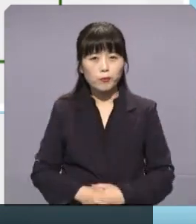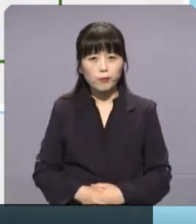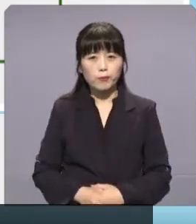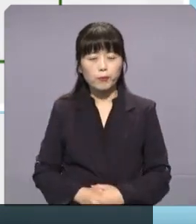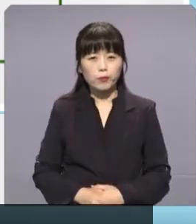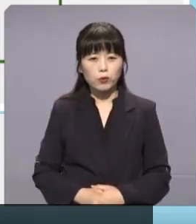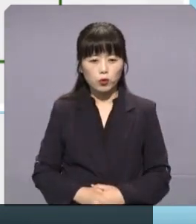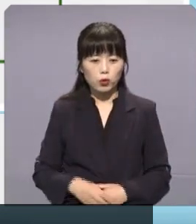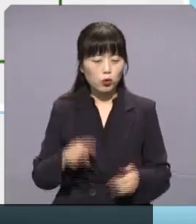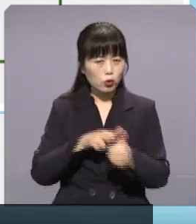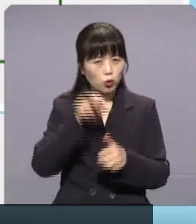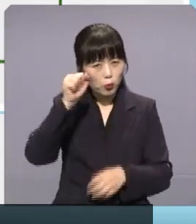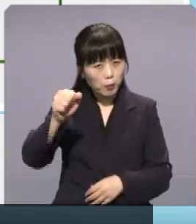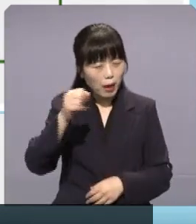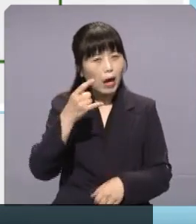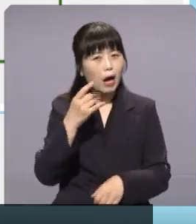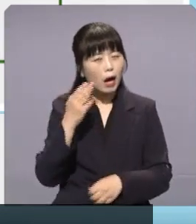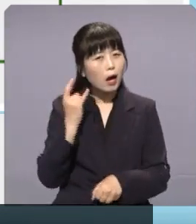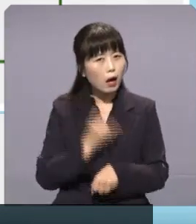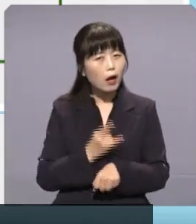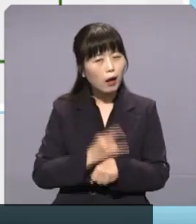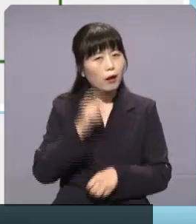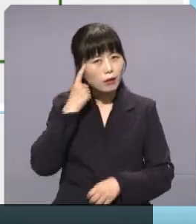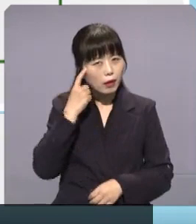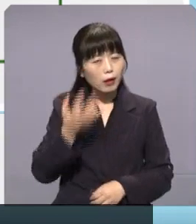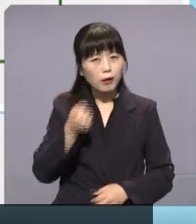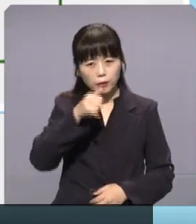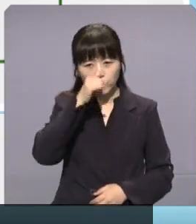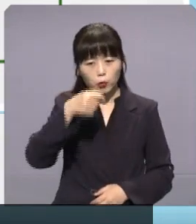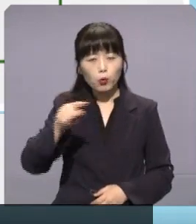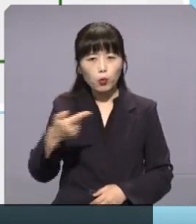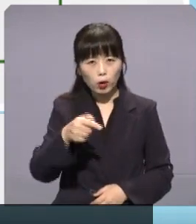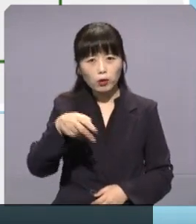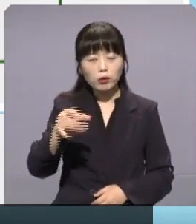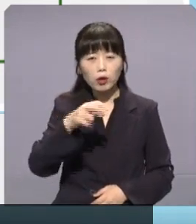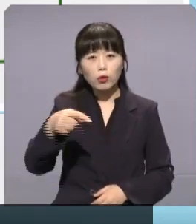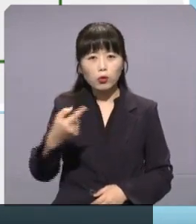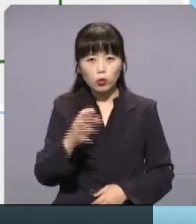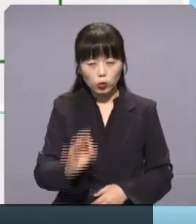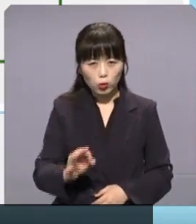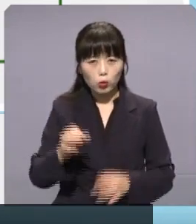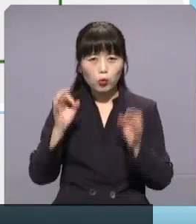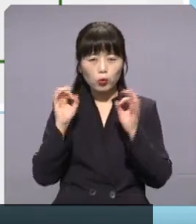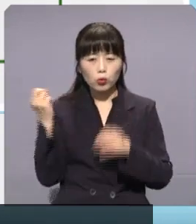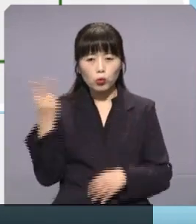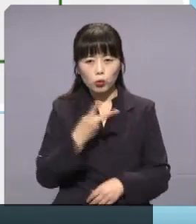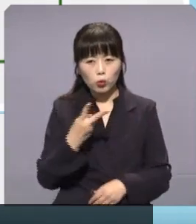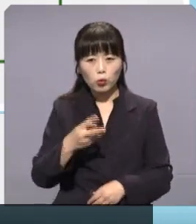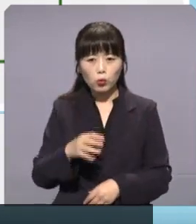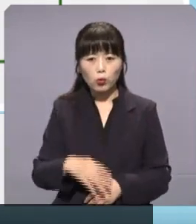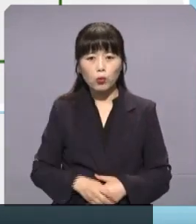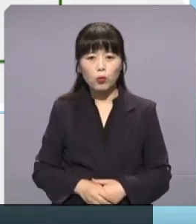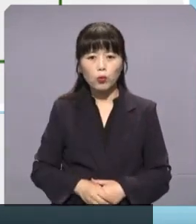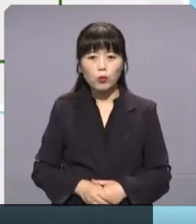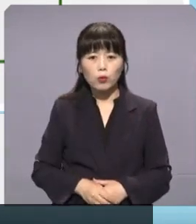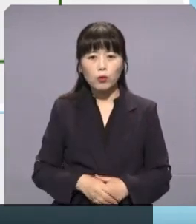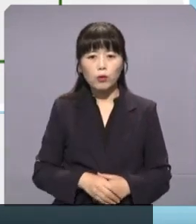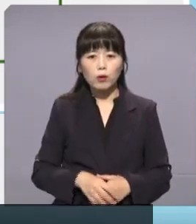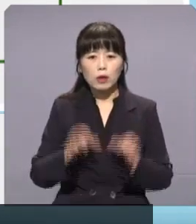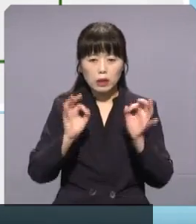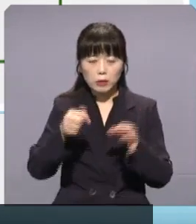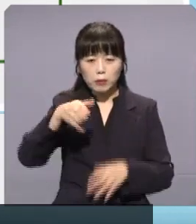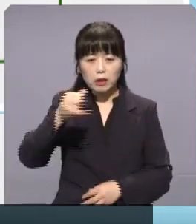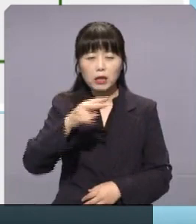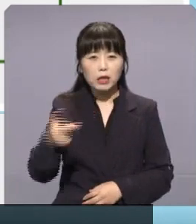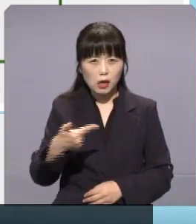이분들은 출마하지 않을까라는 좀 생각도 들고 권성동 전 원내대표나 김기현 전 원내대표 같은 경우에도 당권에